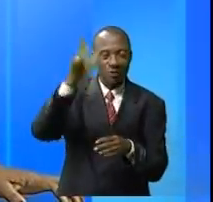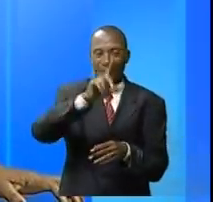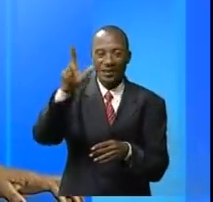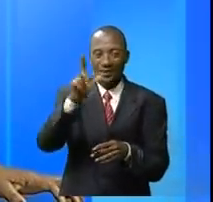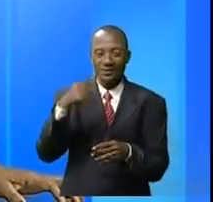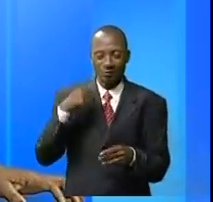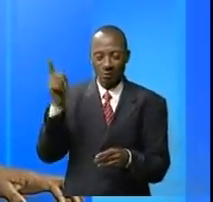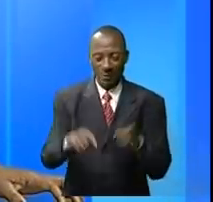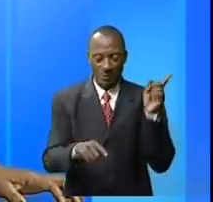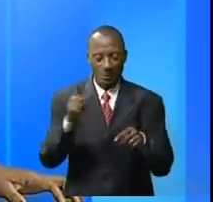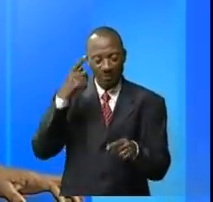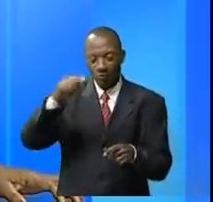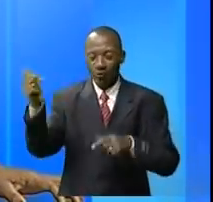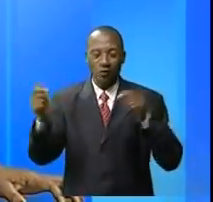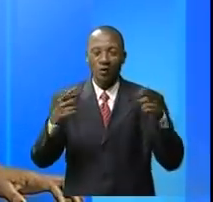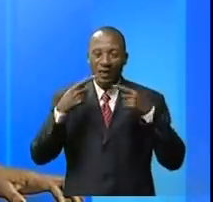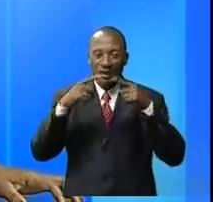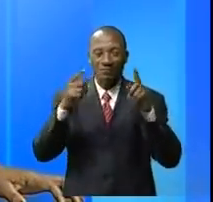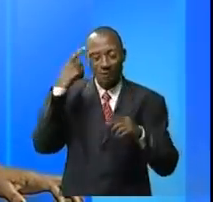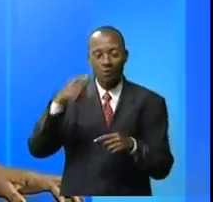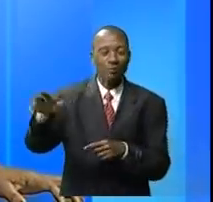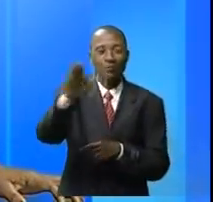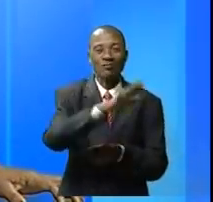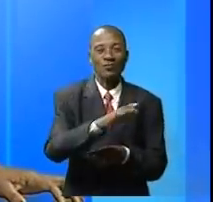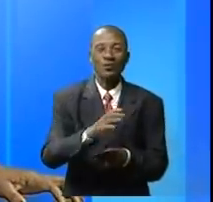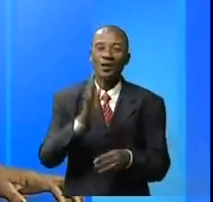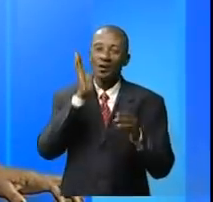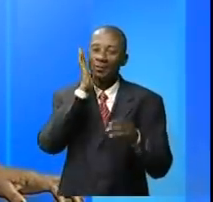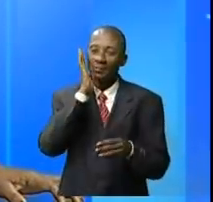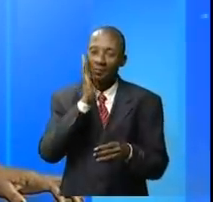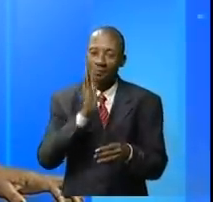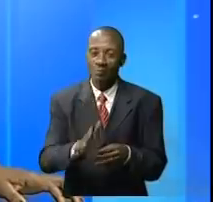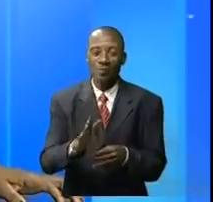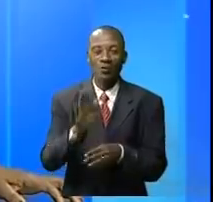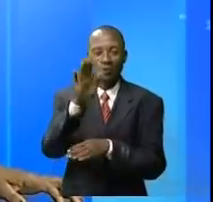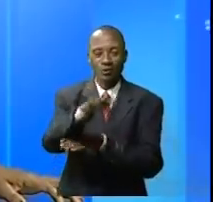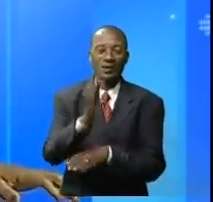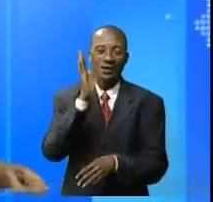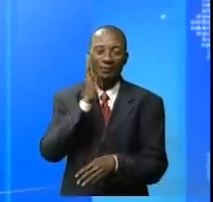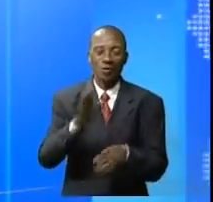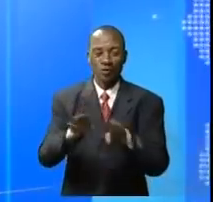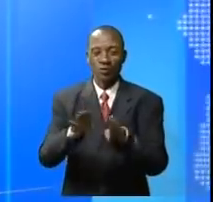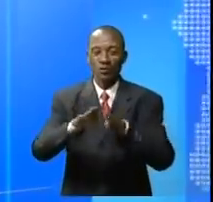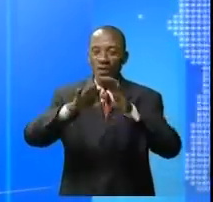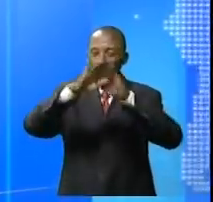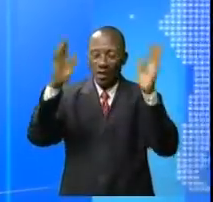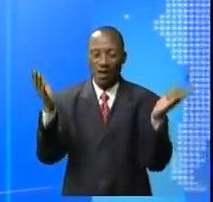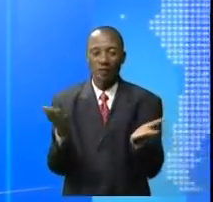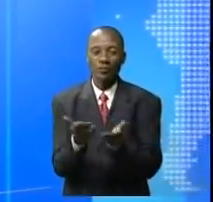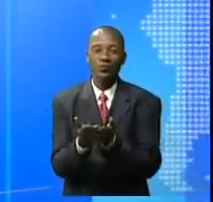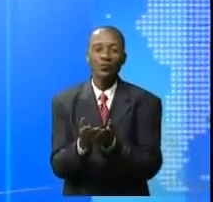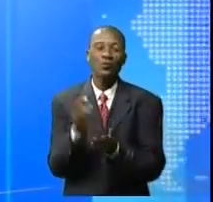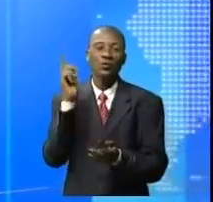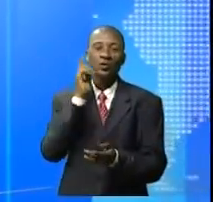avec Roger Moussi, l'interprète de Malentendant. Keren Kankolongo nous a aidé à la rédaction